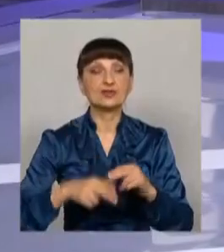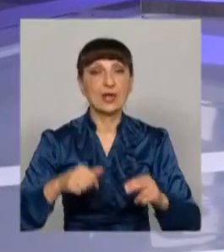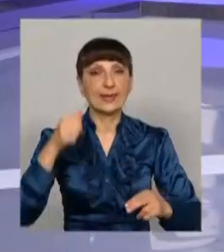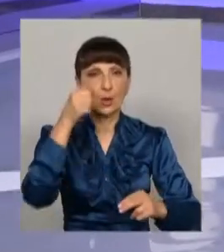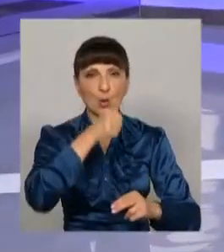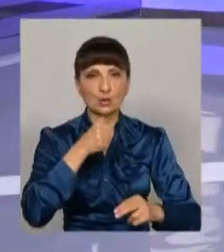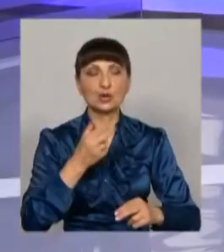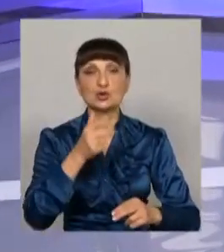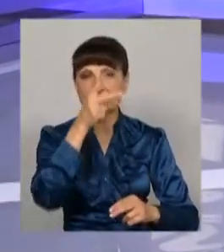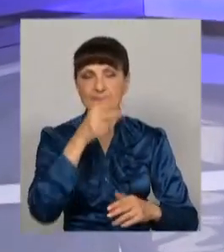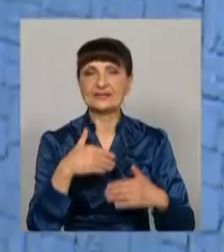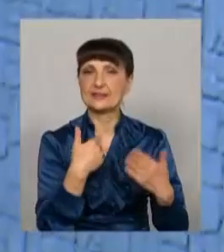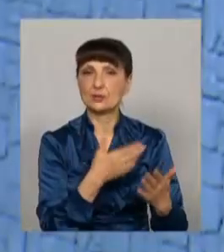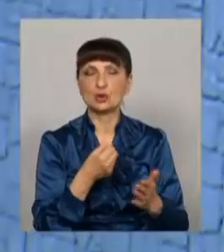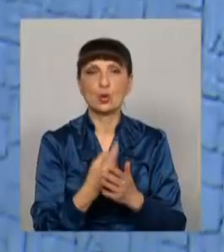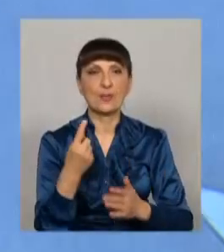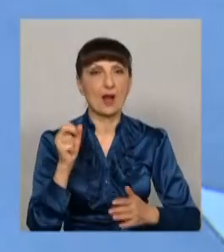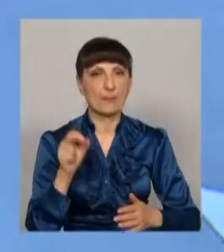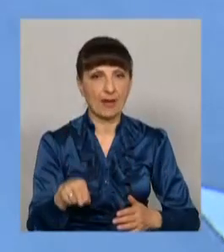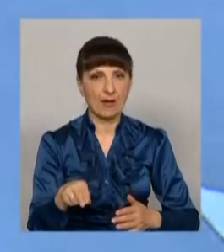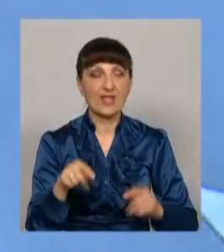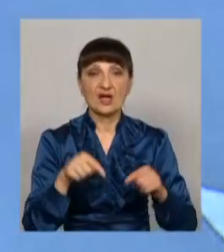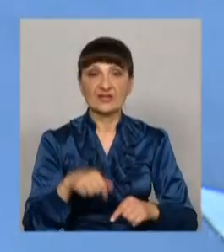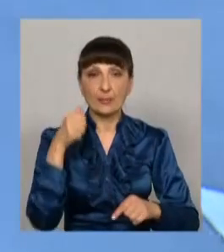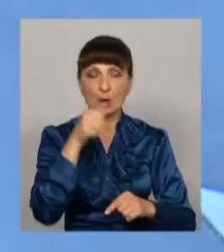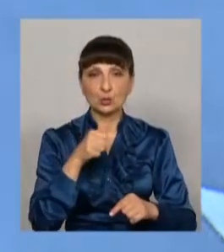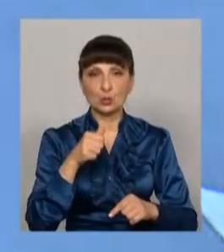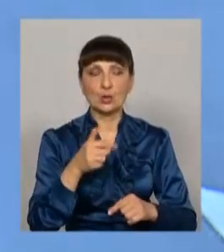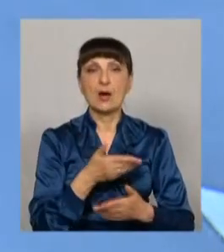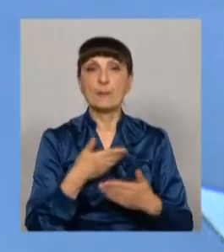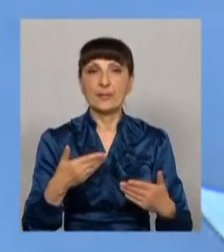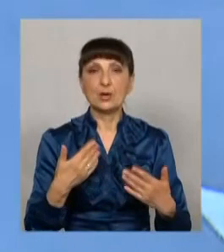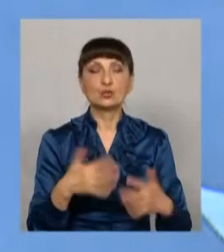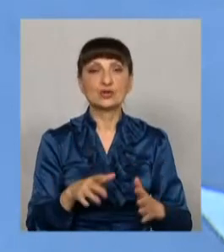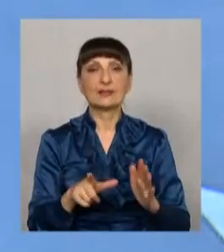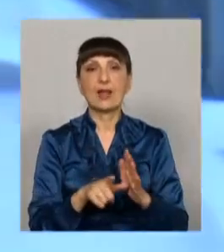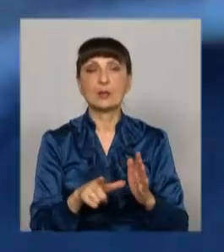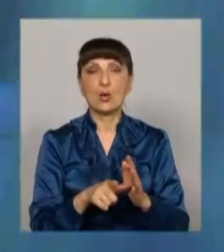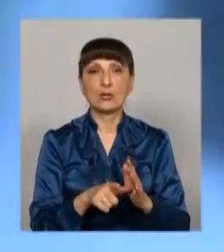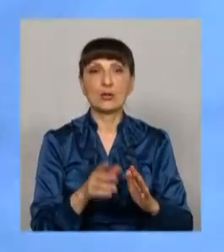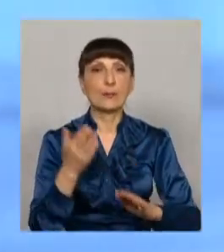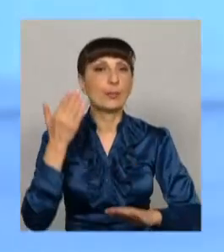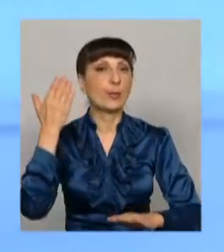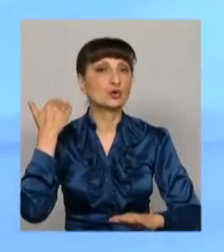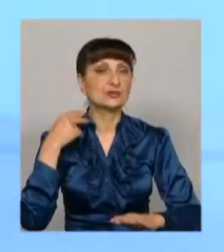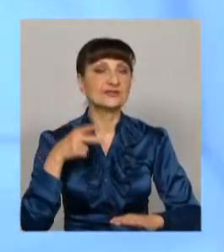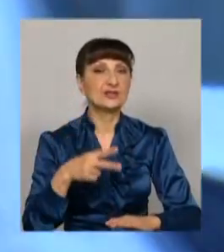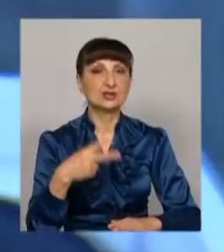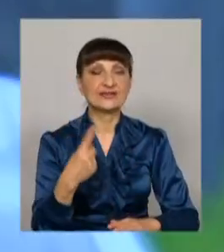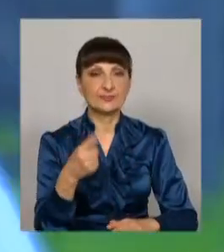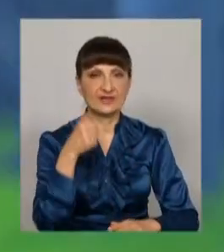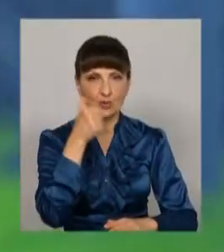еще 3 месяца дается, 1 апреля. В текущем году мы облагаем прошедший период, 2021